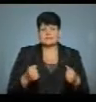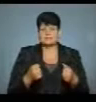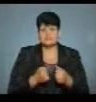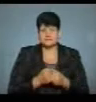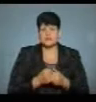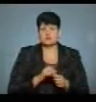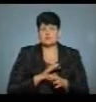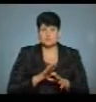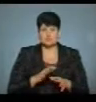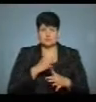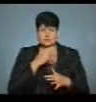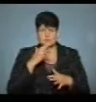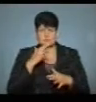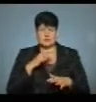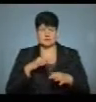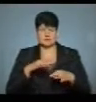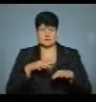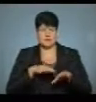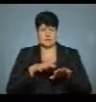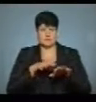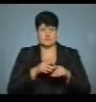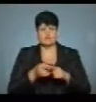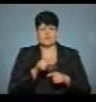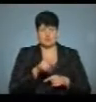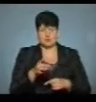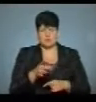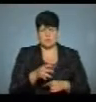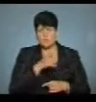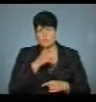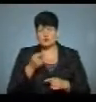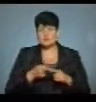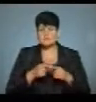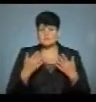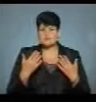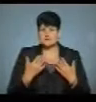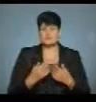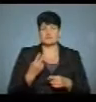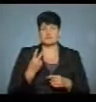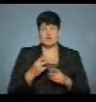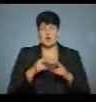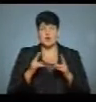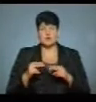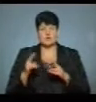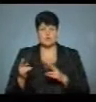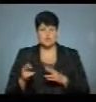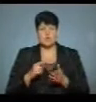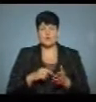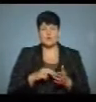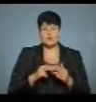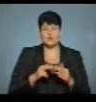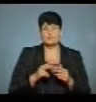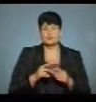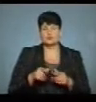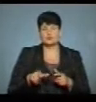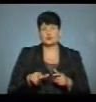уникнути скупчення приватного і громадського транспорту у цьому районі. Протягом цих вихідних в районі Двоаркового мосту дорожньо-транспортних пригод